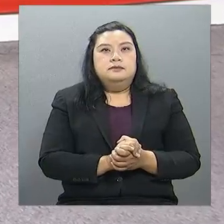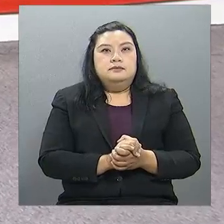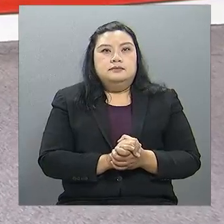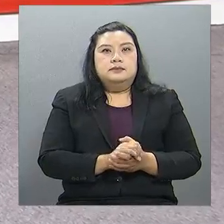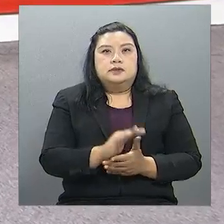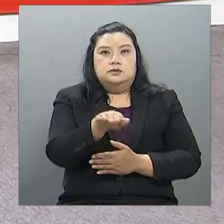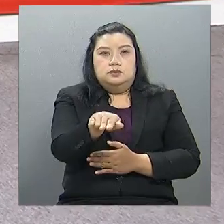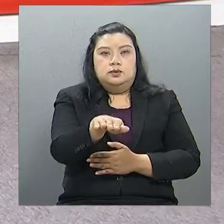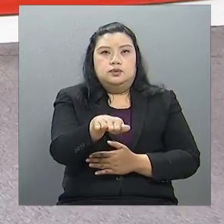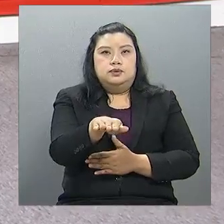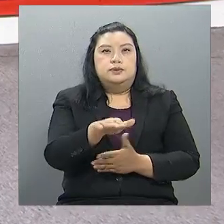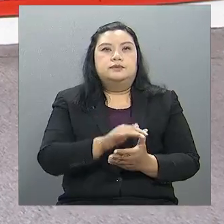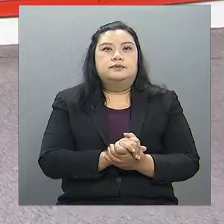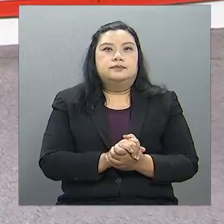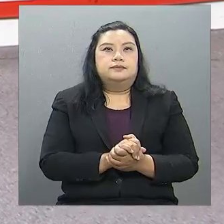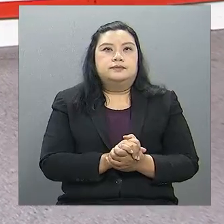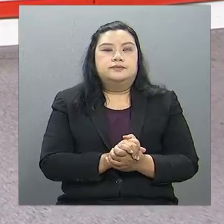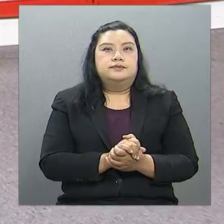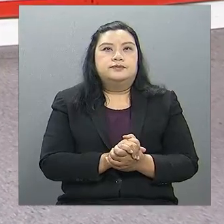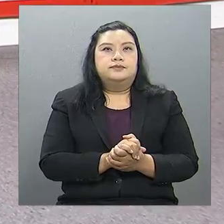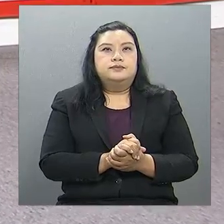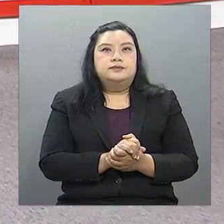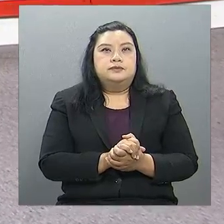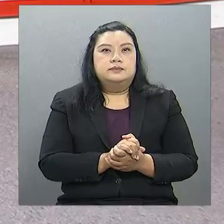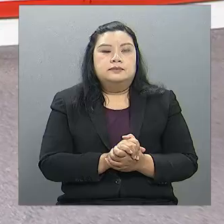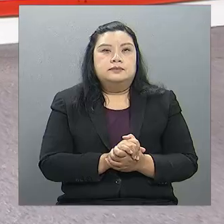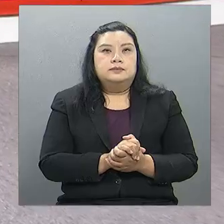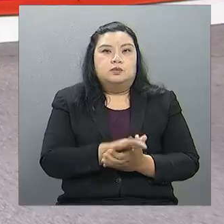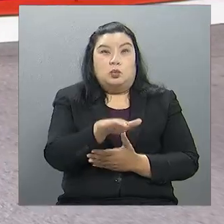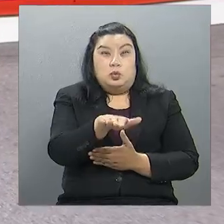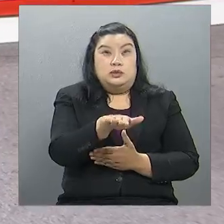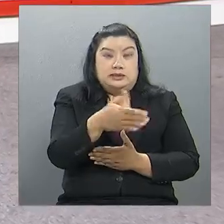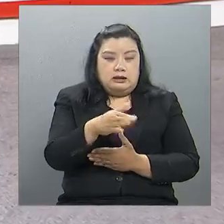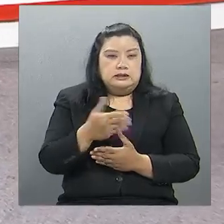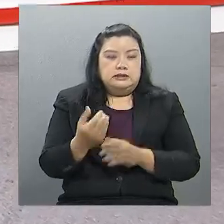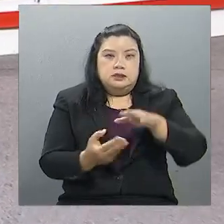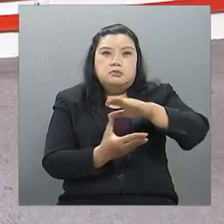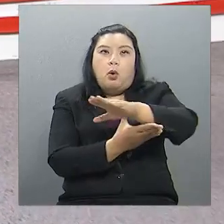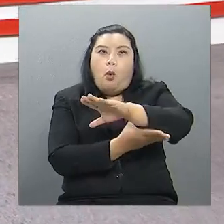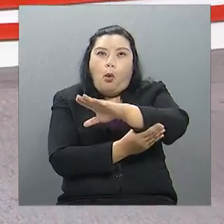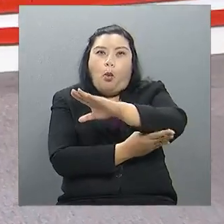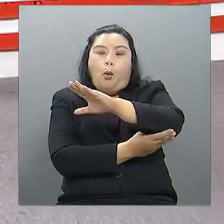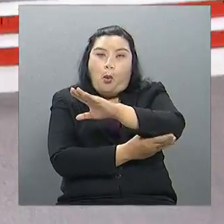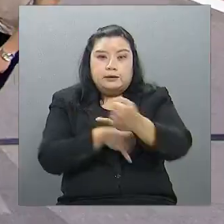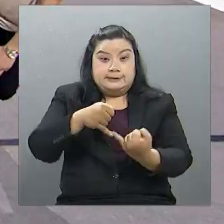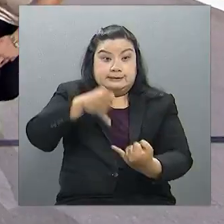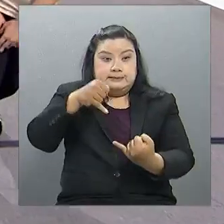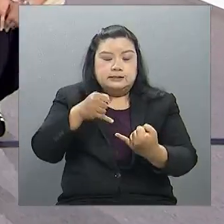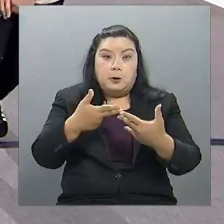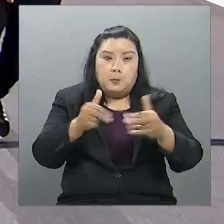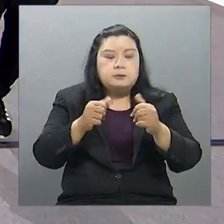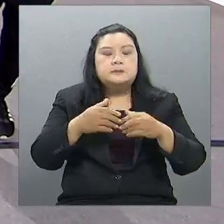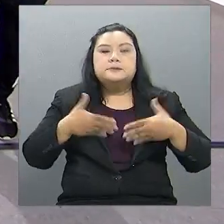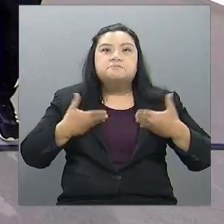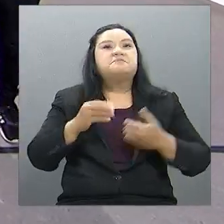แต่การมวมยืเบยว อยู่i thinkี่มัควรอยากจะได้ให้มเกิดกพฒนา ก็ไม่มีโอเคครั่ cumin